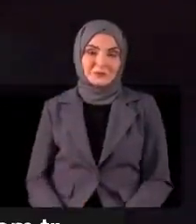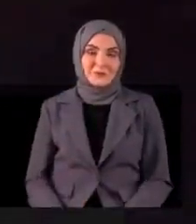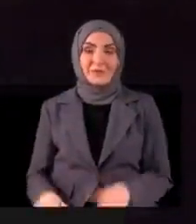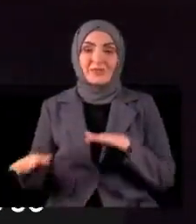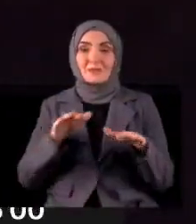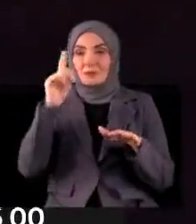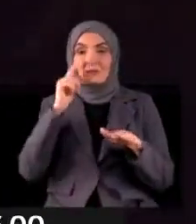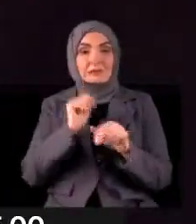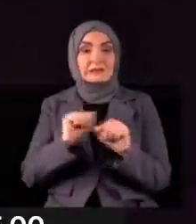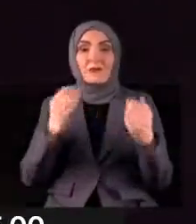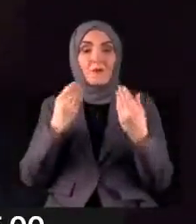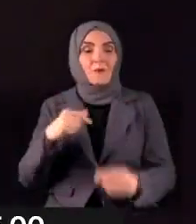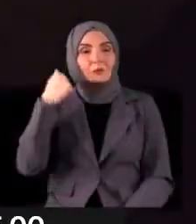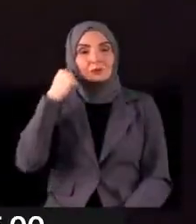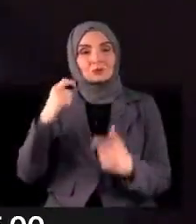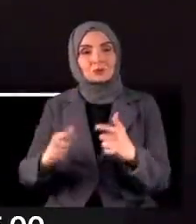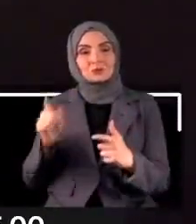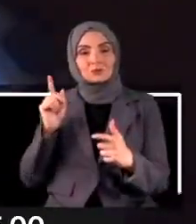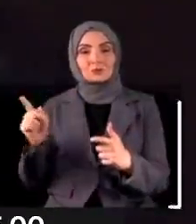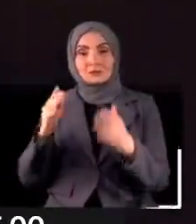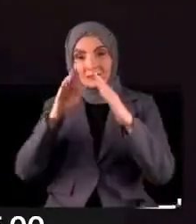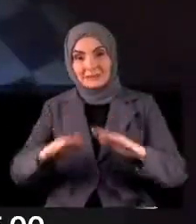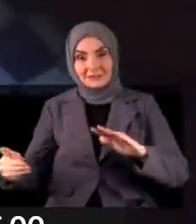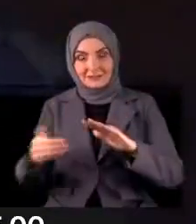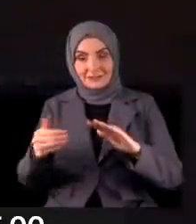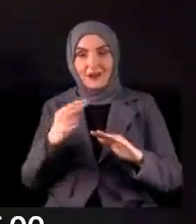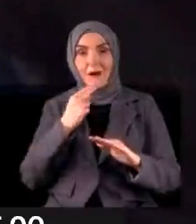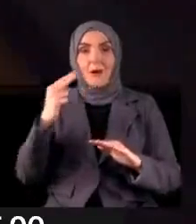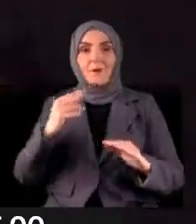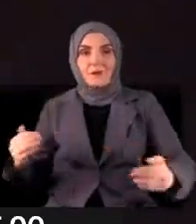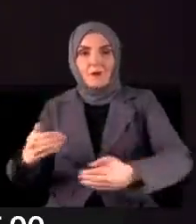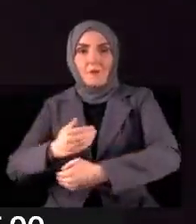depremin vurduğu Suriye, yıkılan binada ablasının siper olduğu bir bebek kurtarıldı.